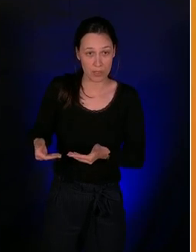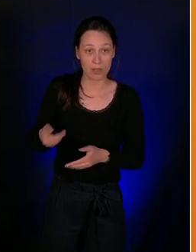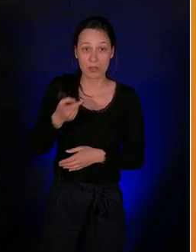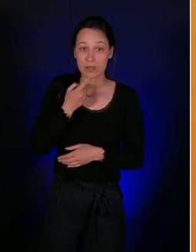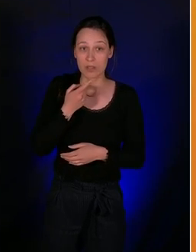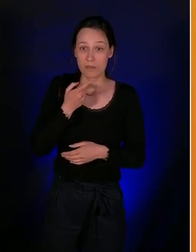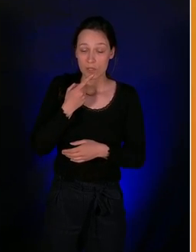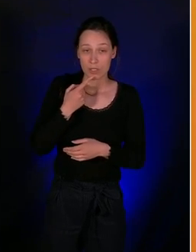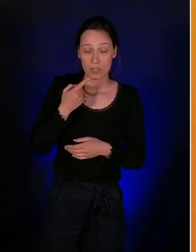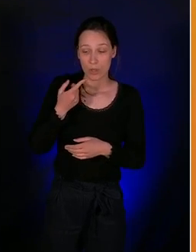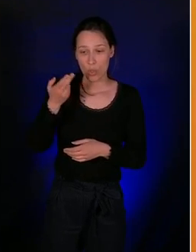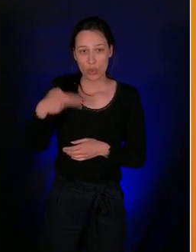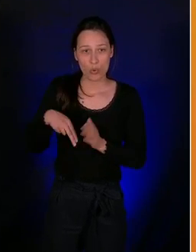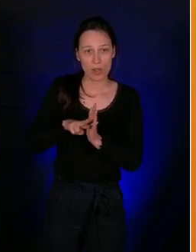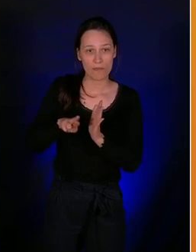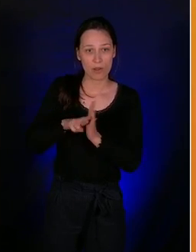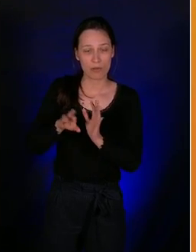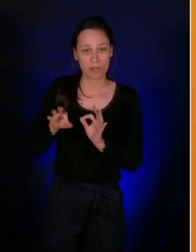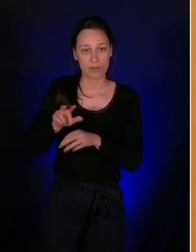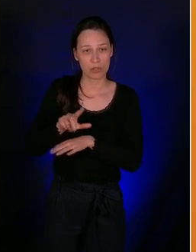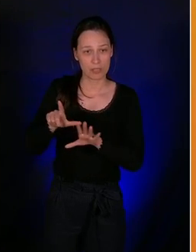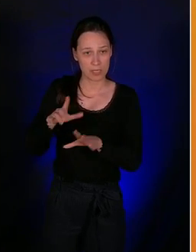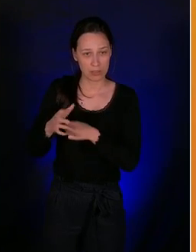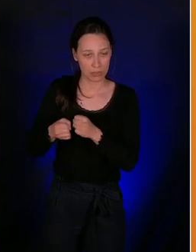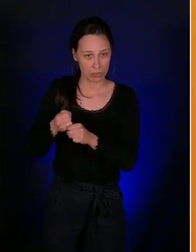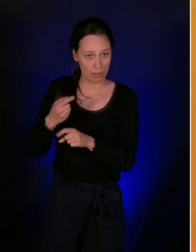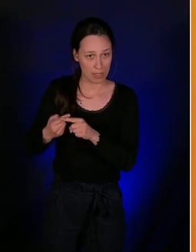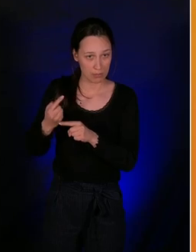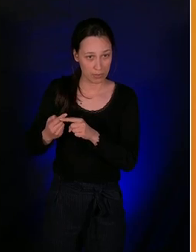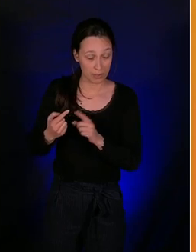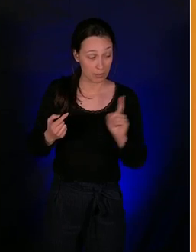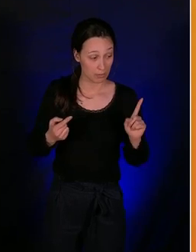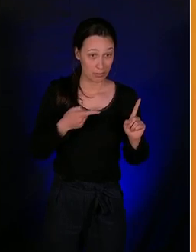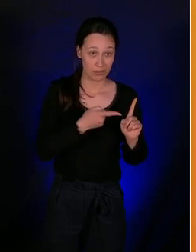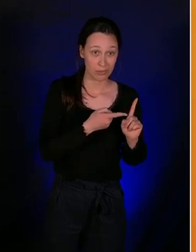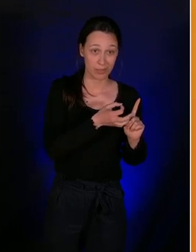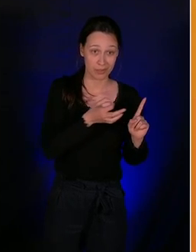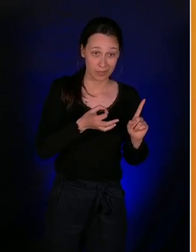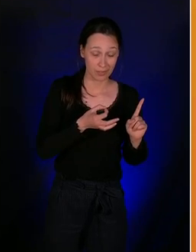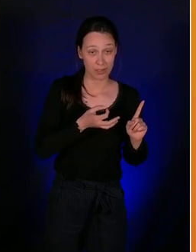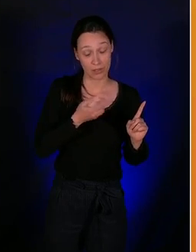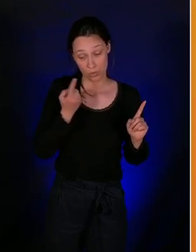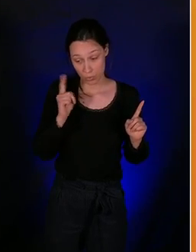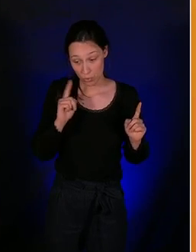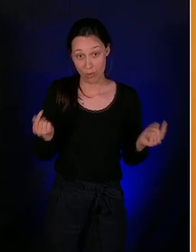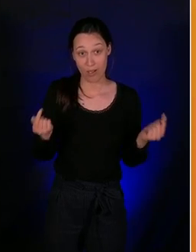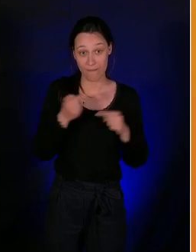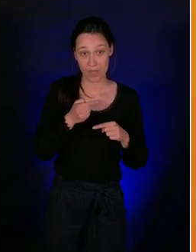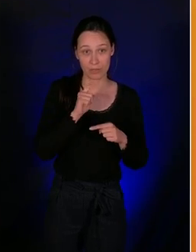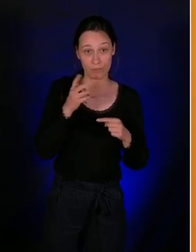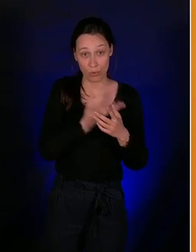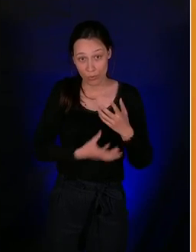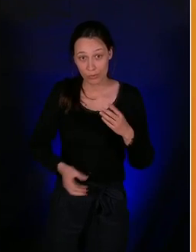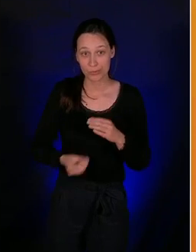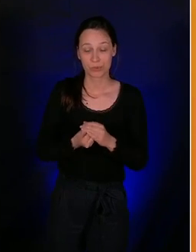aux 37 ans et demi, et une autre intervention qui a été justement pour rappeler qu'il faudrait réintégrer ça. En